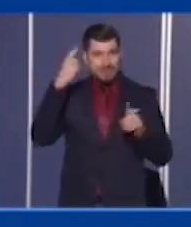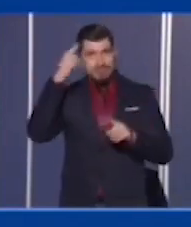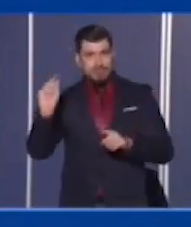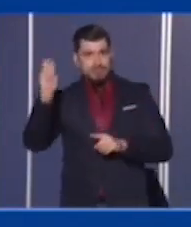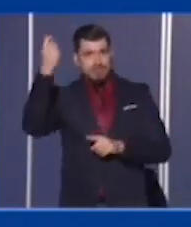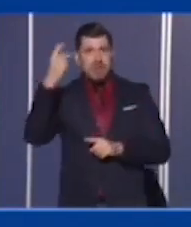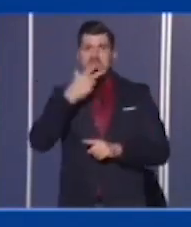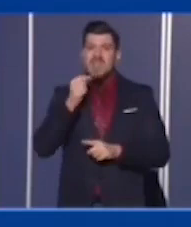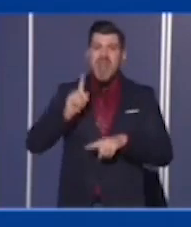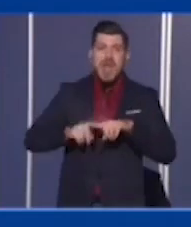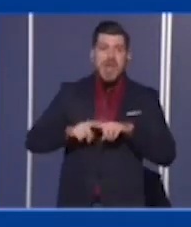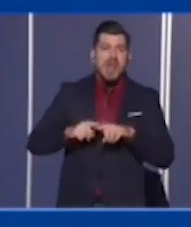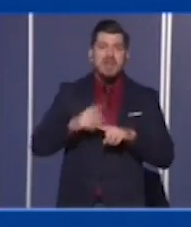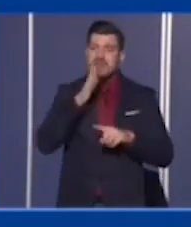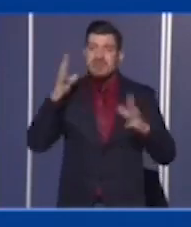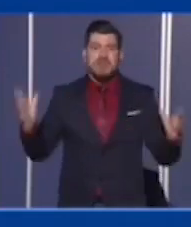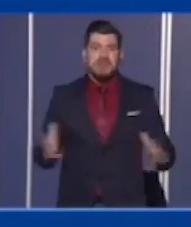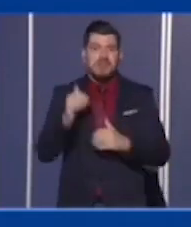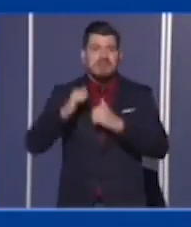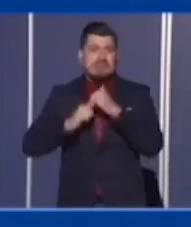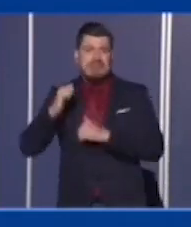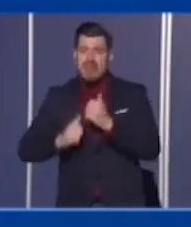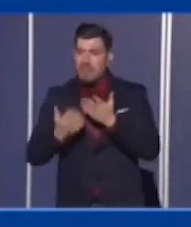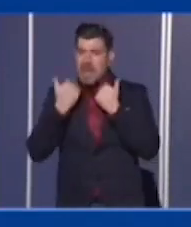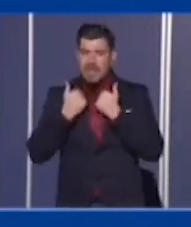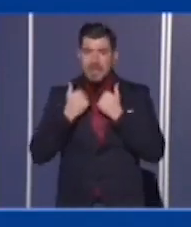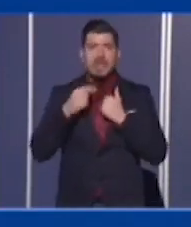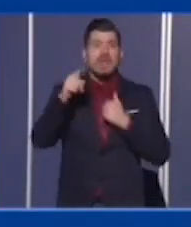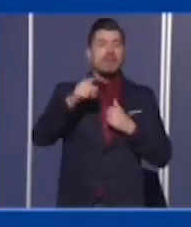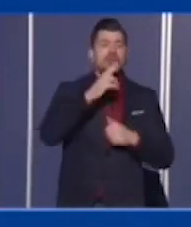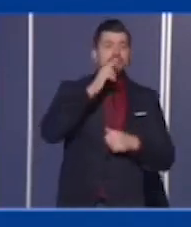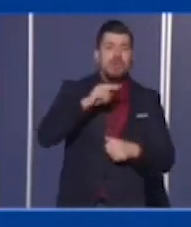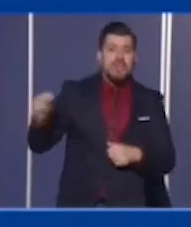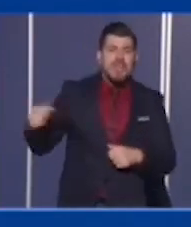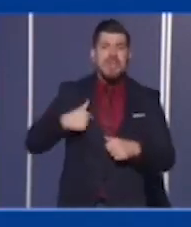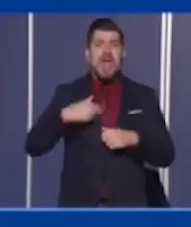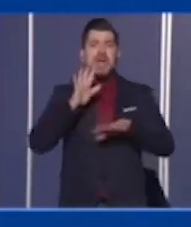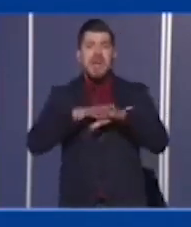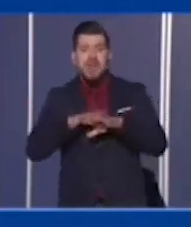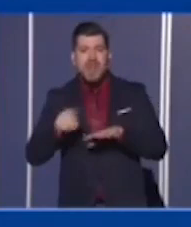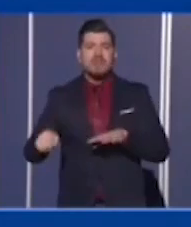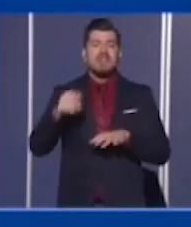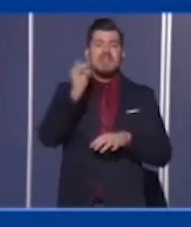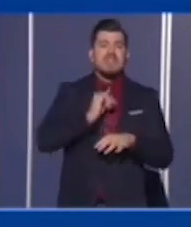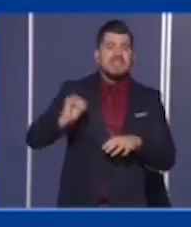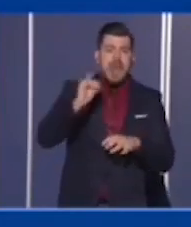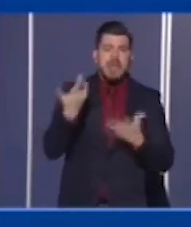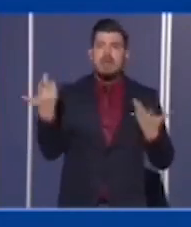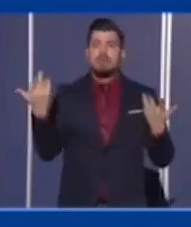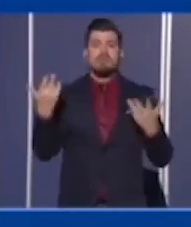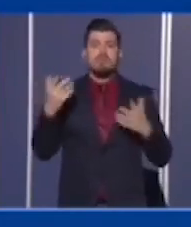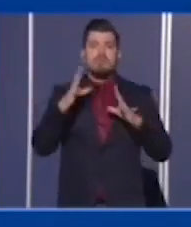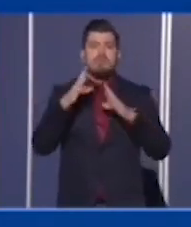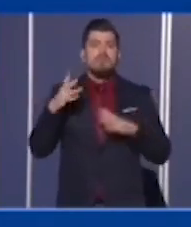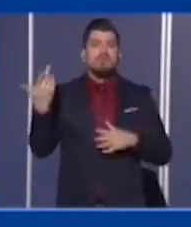συνέχεια. Χώρες όπως είναι η Νορβηγία, ο Καναδάς, η Ιαπωνία, η Γαλλία, το Ισραήλ, η